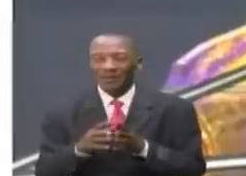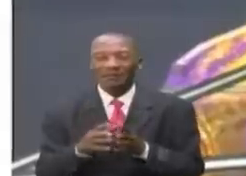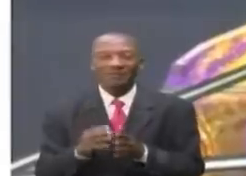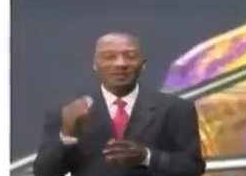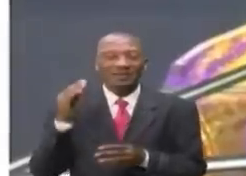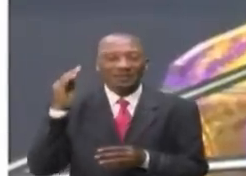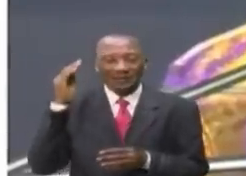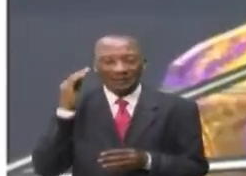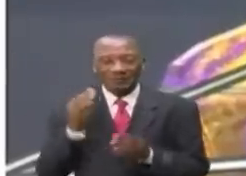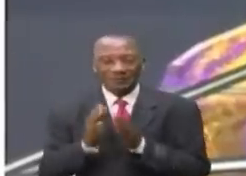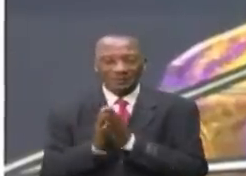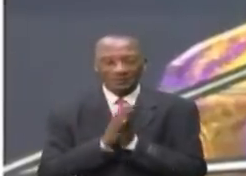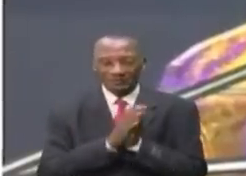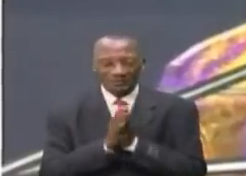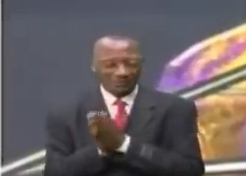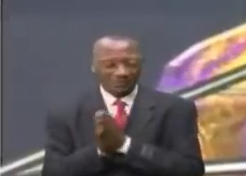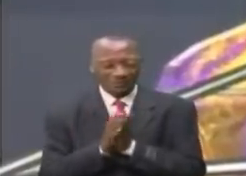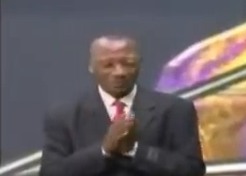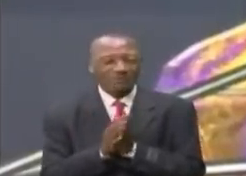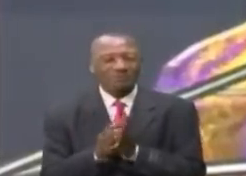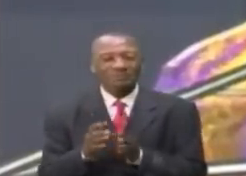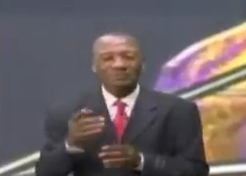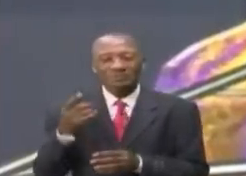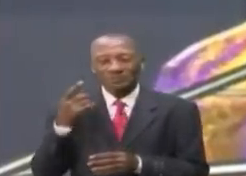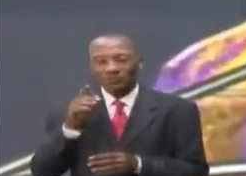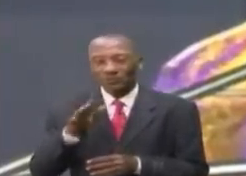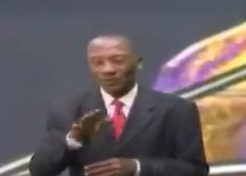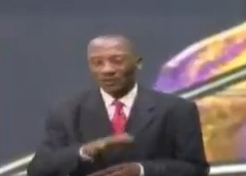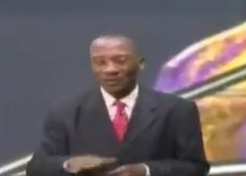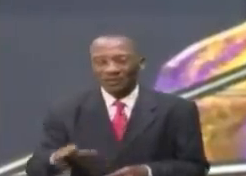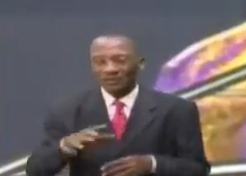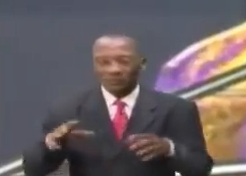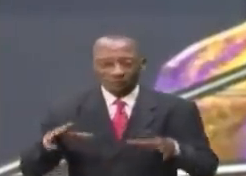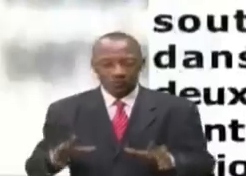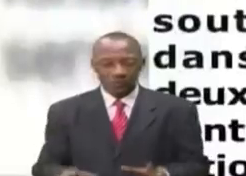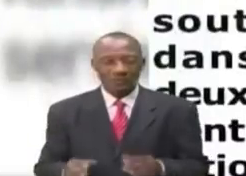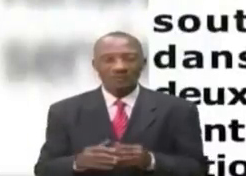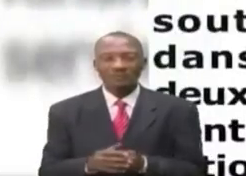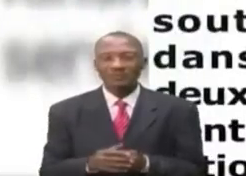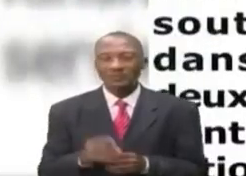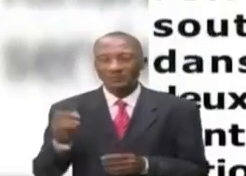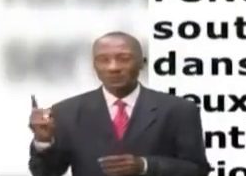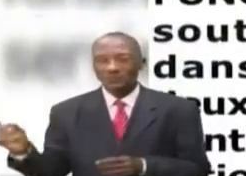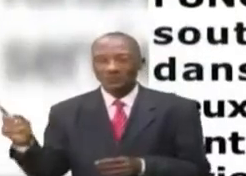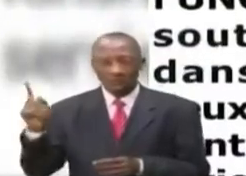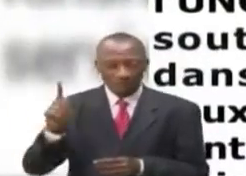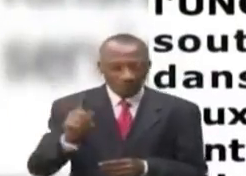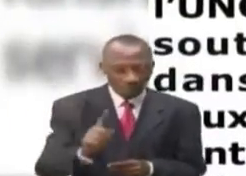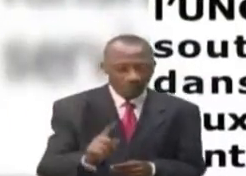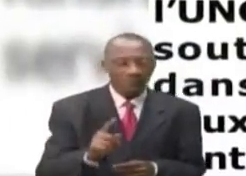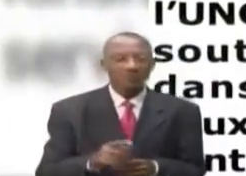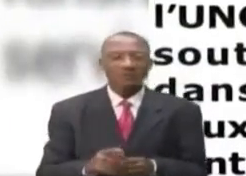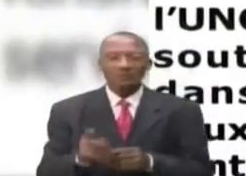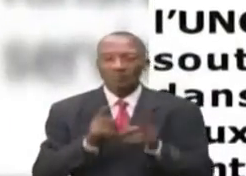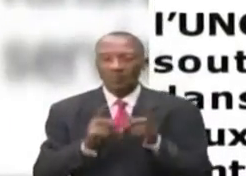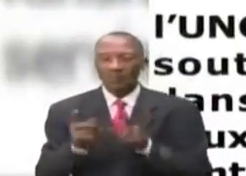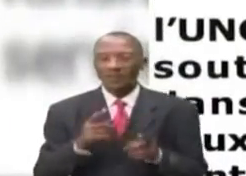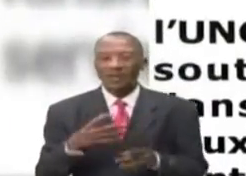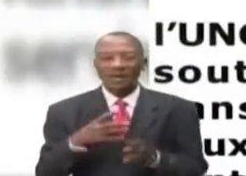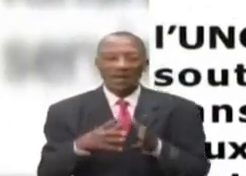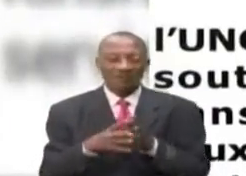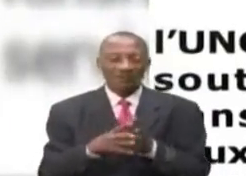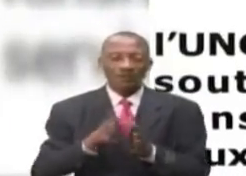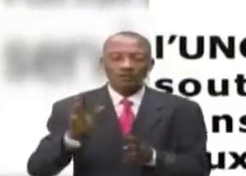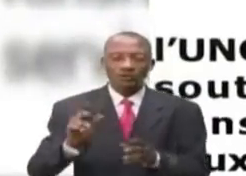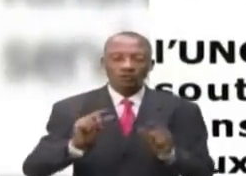l'Union pour la nation congolaise, a appelé samedi dernier à Kinshasa tous ses partisans à se ranger derrière la candidature de